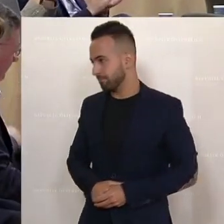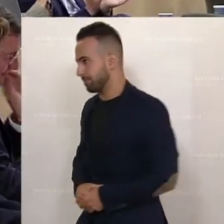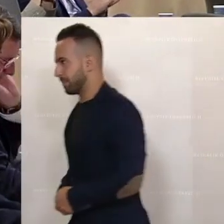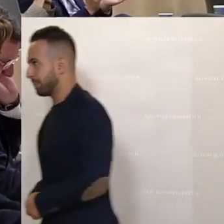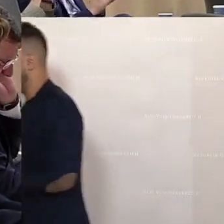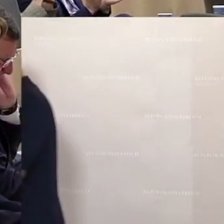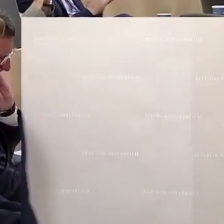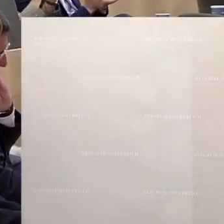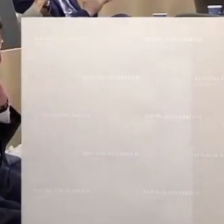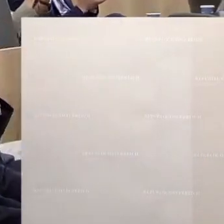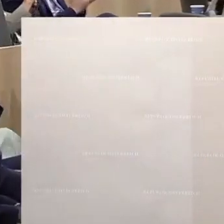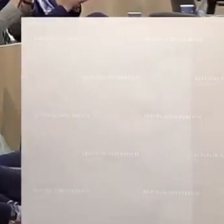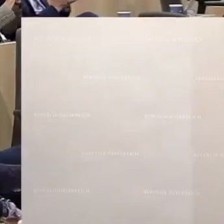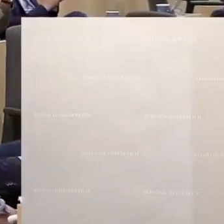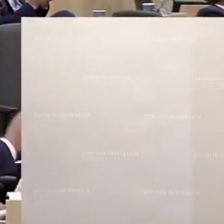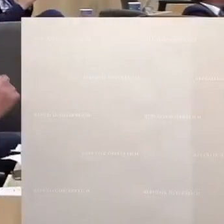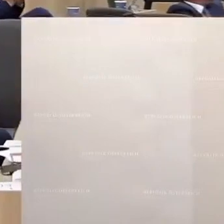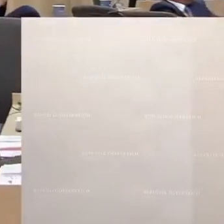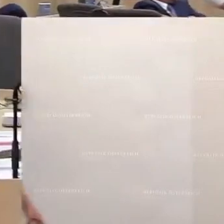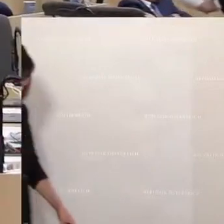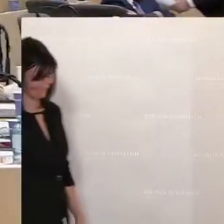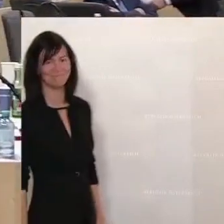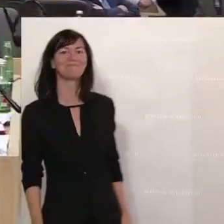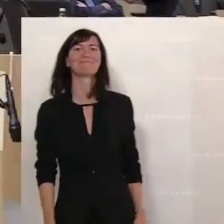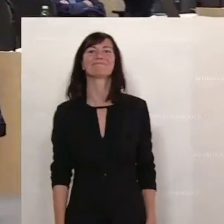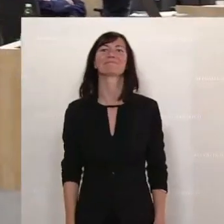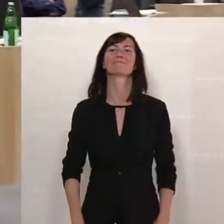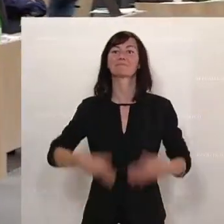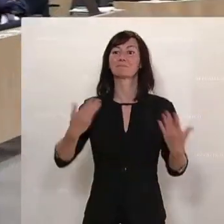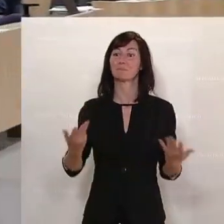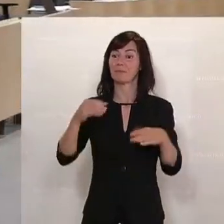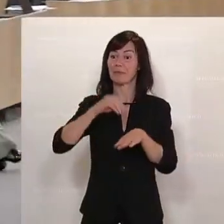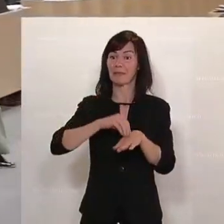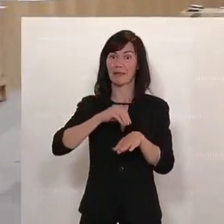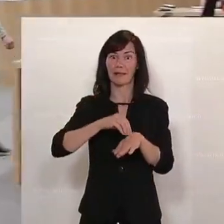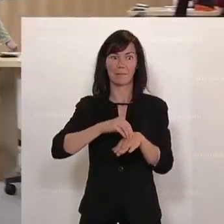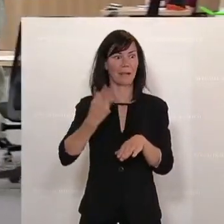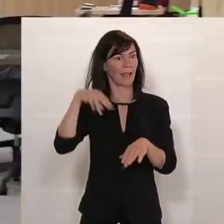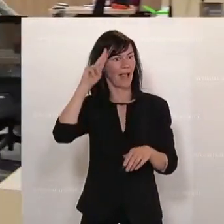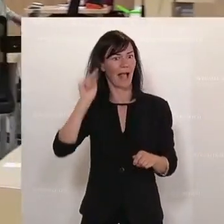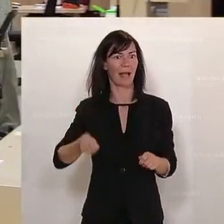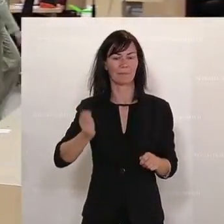Nicht nur Kritik an der Regierung, sondern auch an der SPÖ kommt von Michael Schnidlitz von der FPÖ.